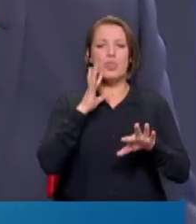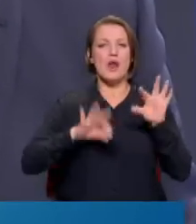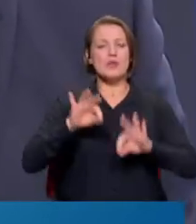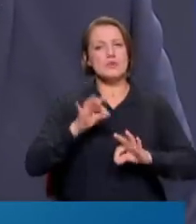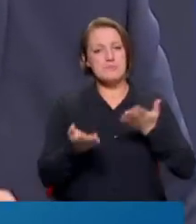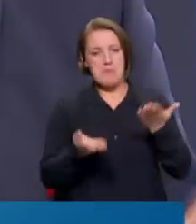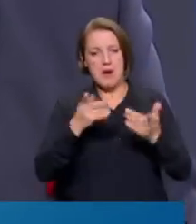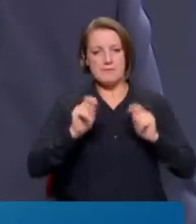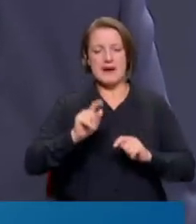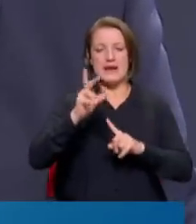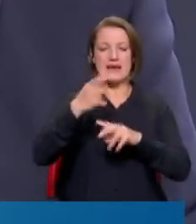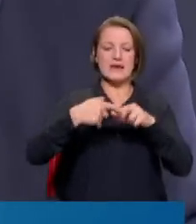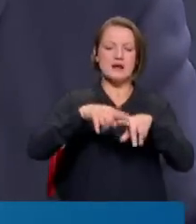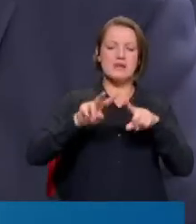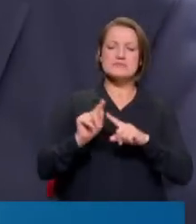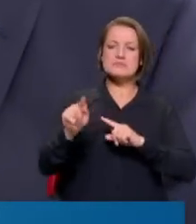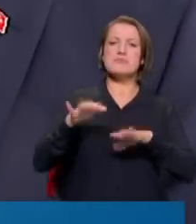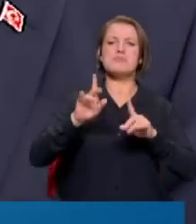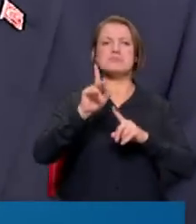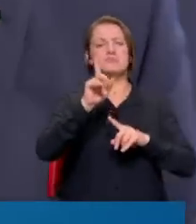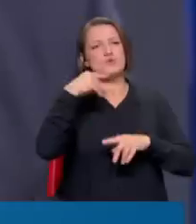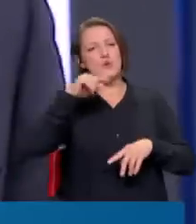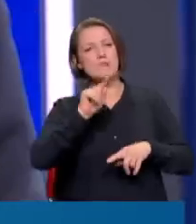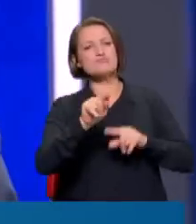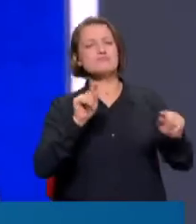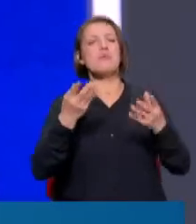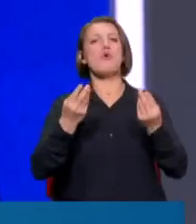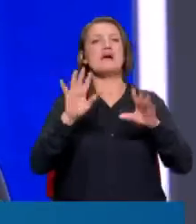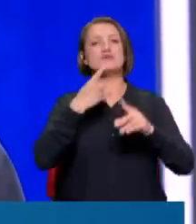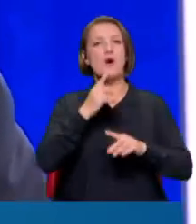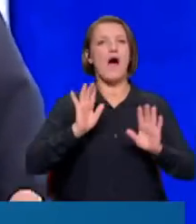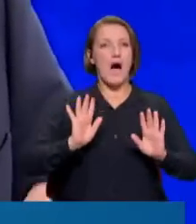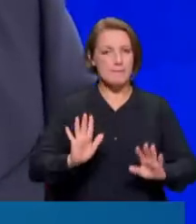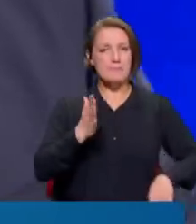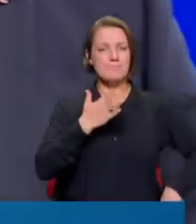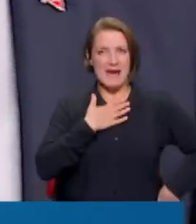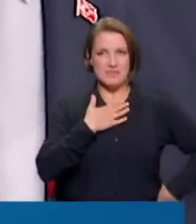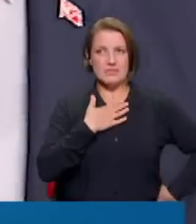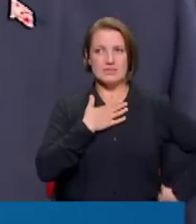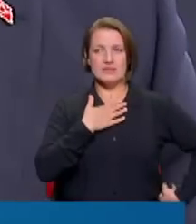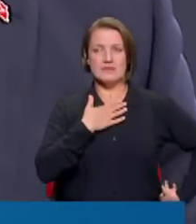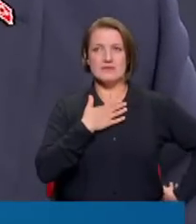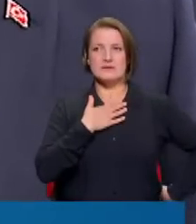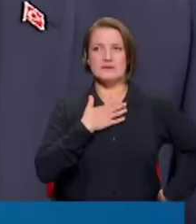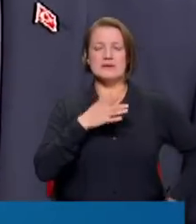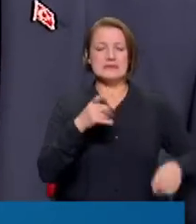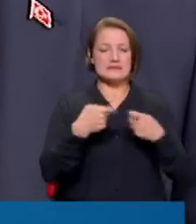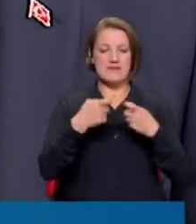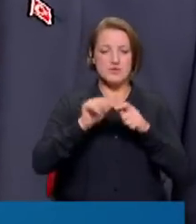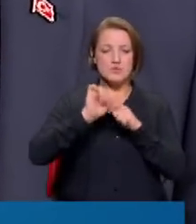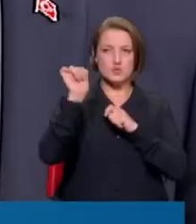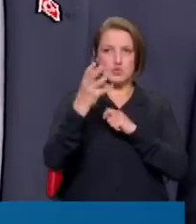yapılanlar İran'a sıçramaz Irak'a sıçamaz Suriye'ye sıç diyorlar ama ben Savaş uzun sürecek